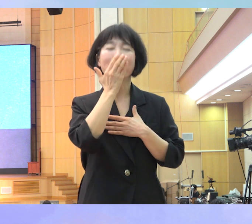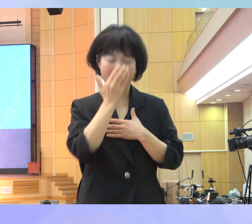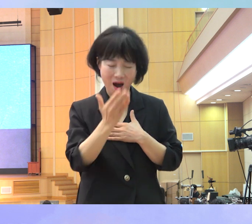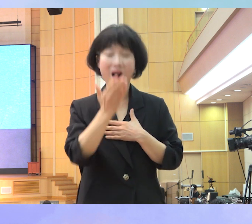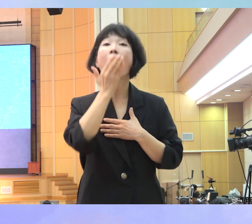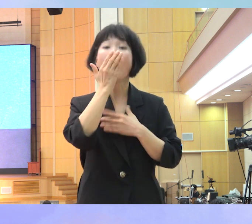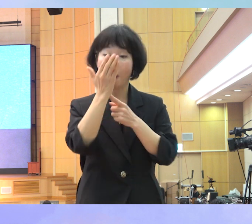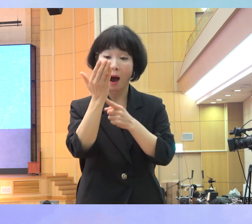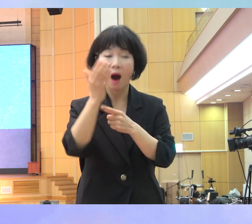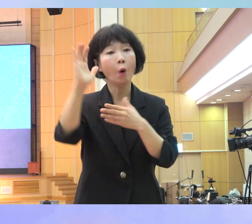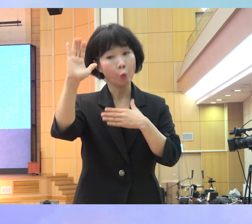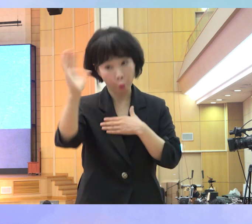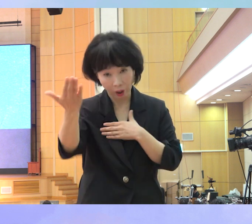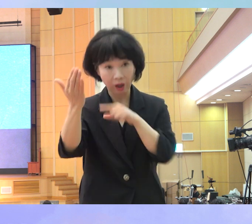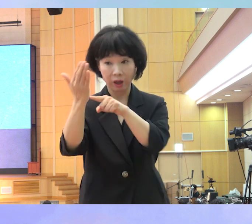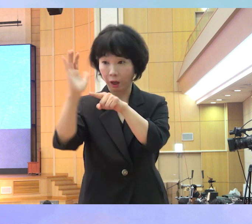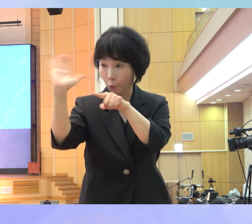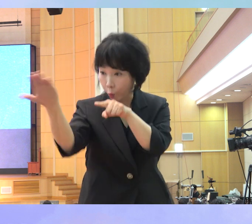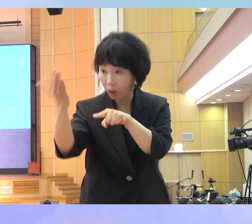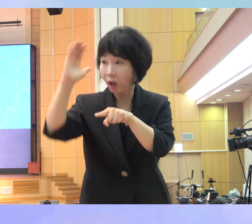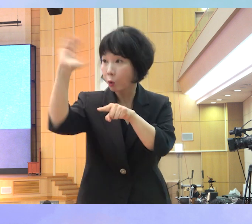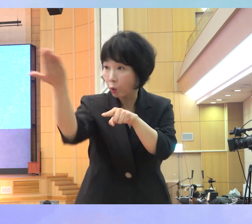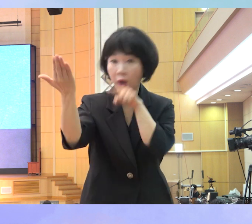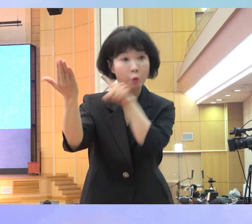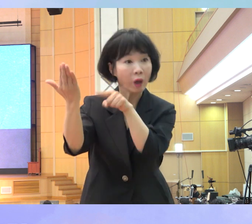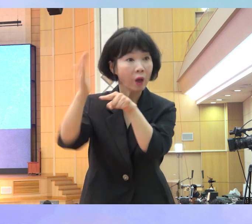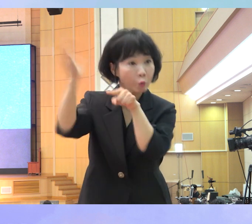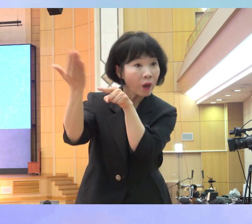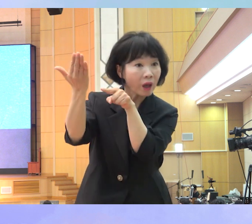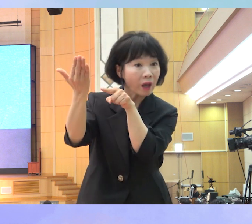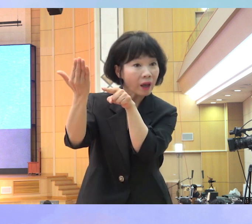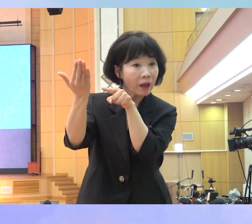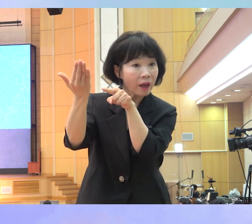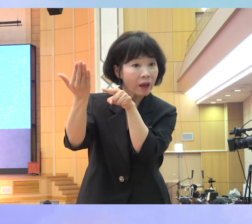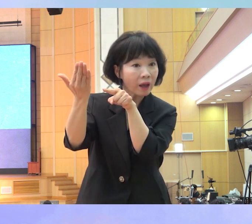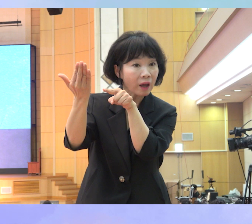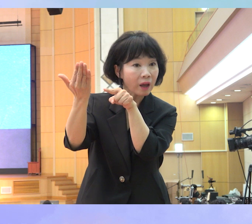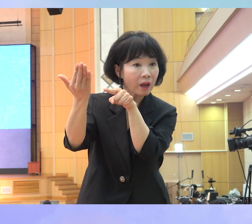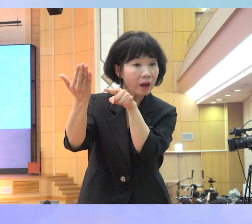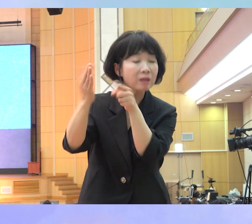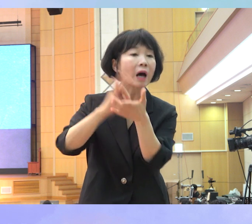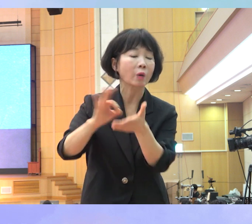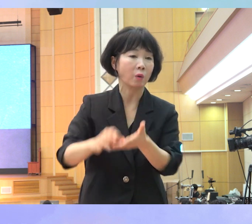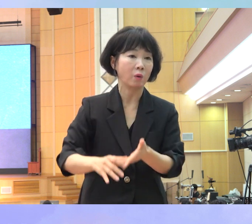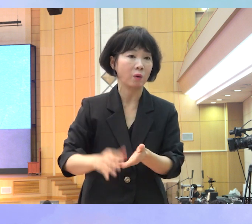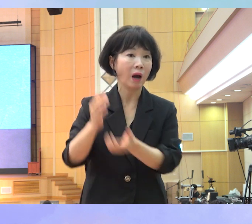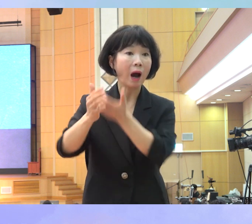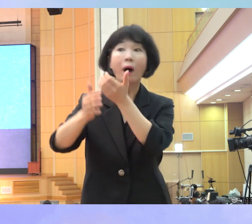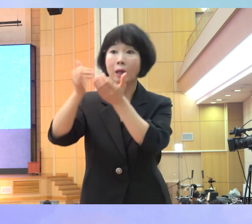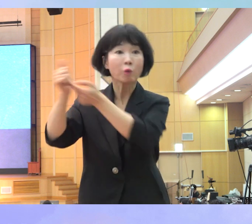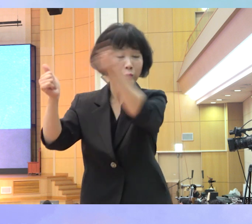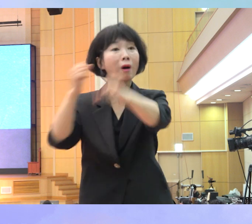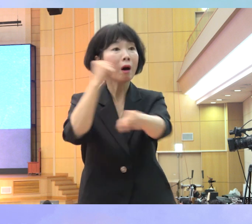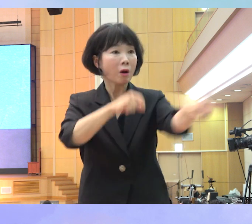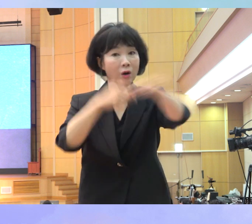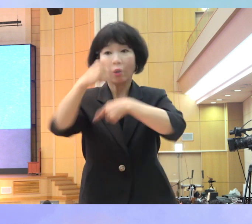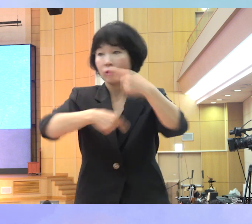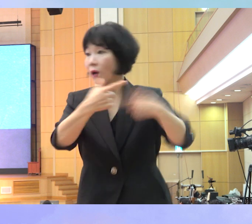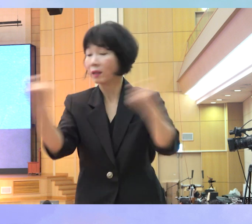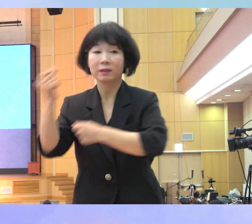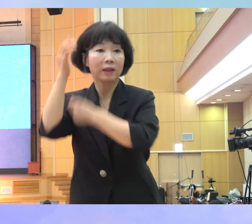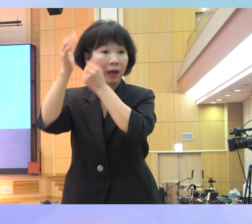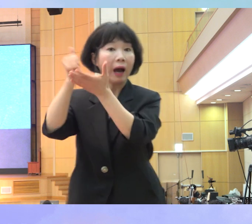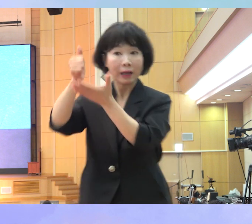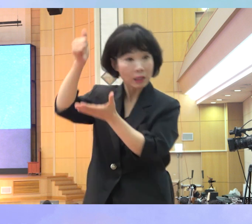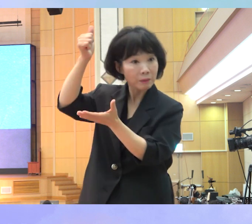하지 마시고 예의 하시기 바랍니다. 할렐루야. 하나님이 할 수 있다고 하십니다. 따라하겠습니다.